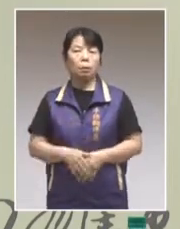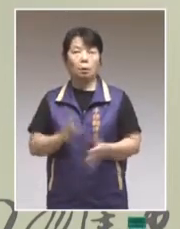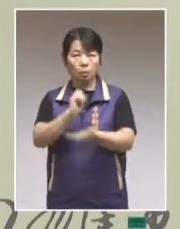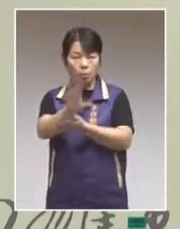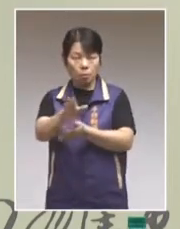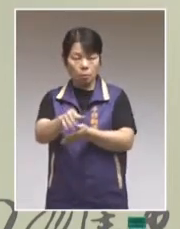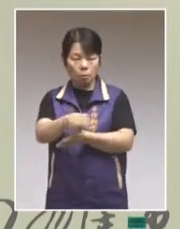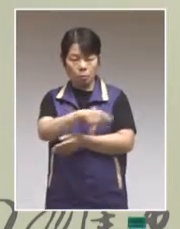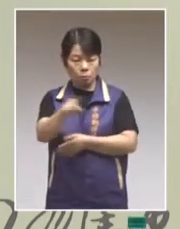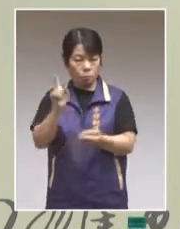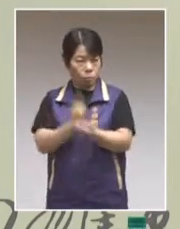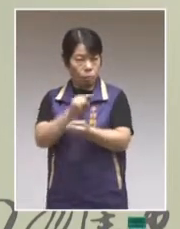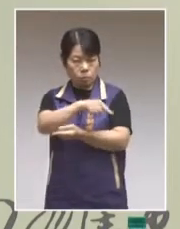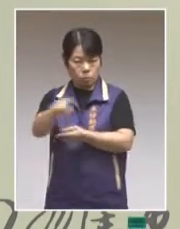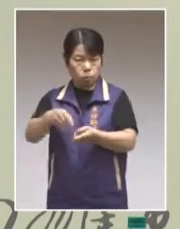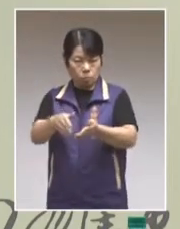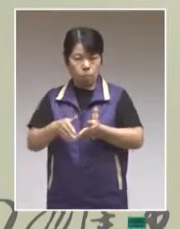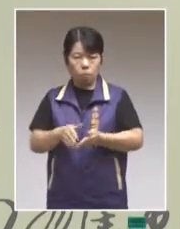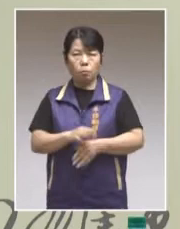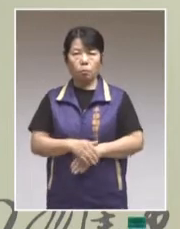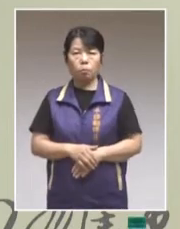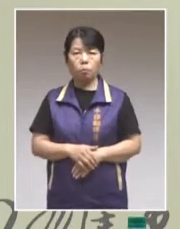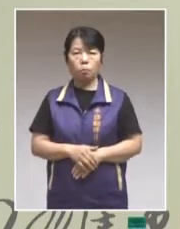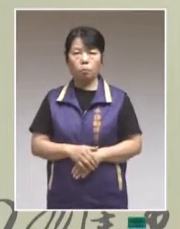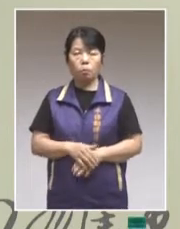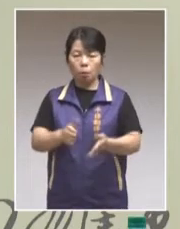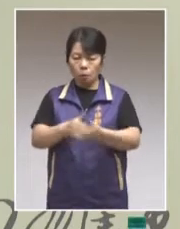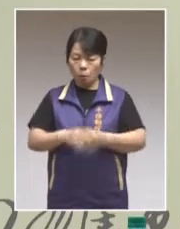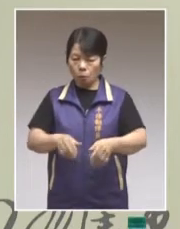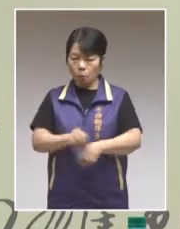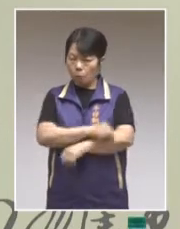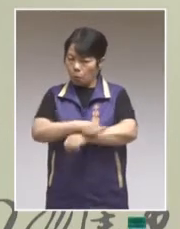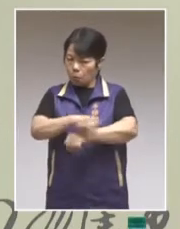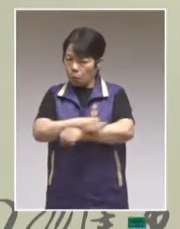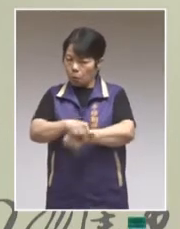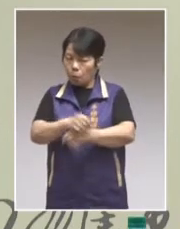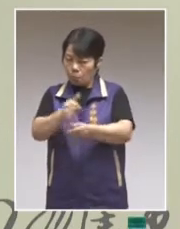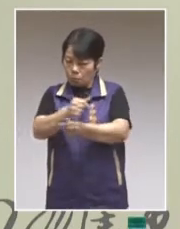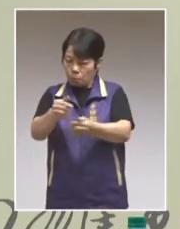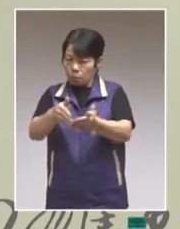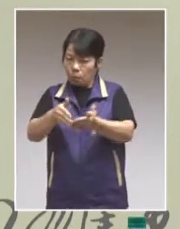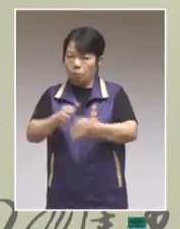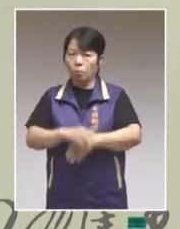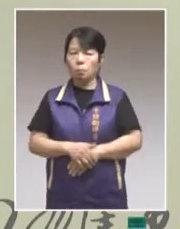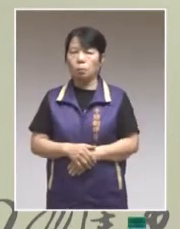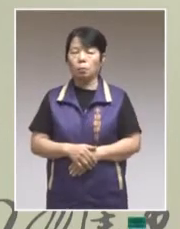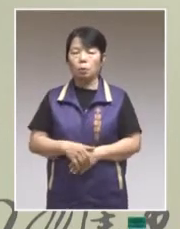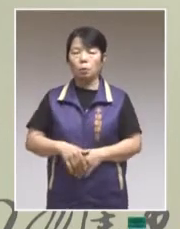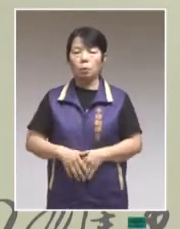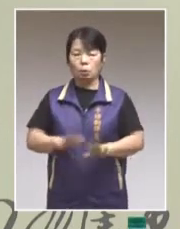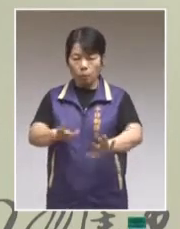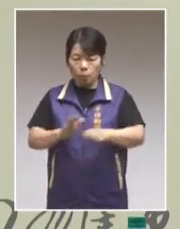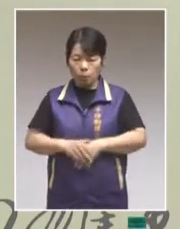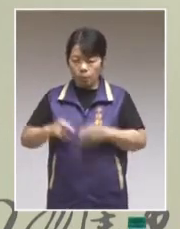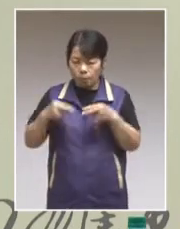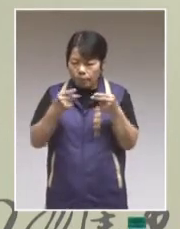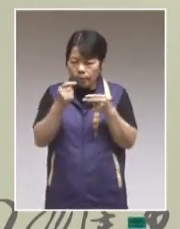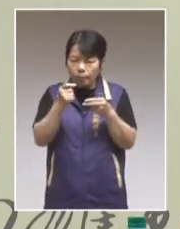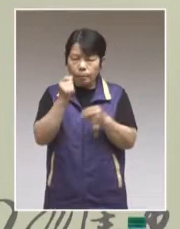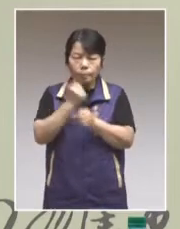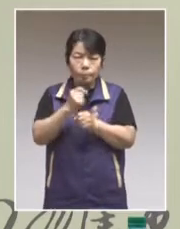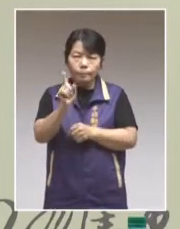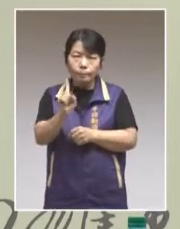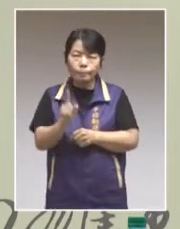这个部分其实已经要开始先做一些规划。哦，所以我们会有一个比较弹性的做法，就是